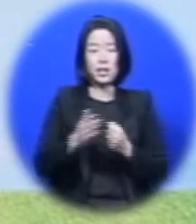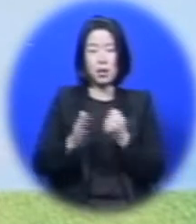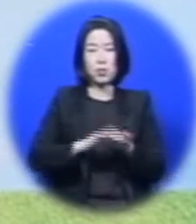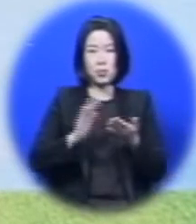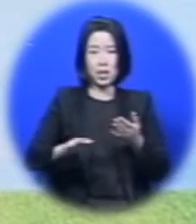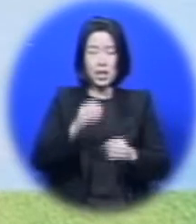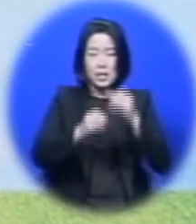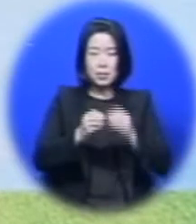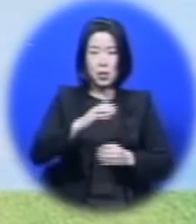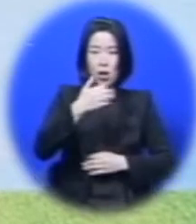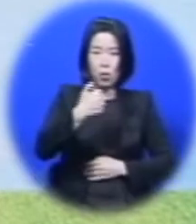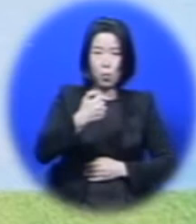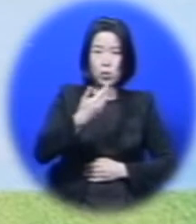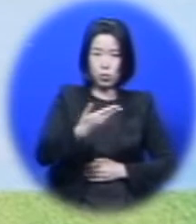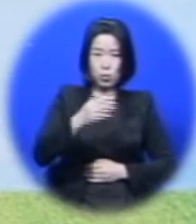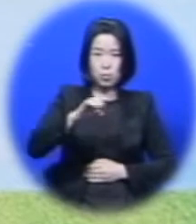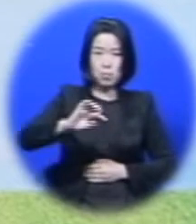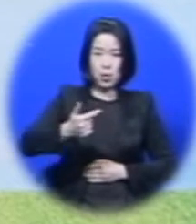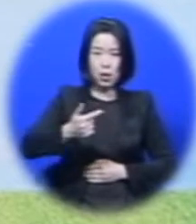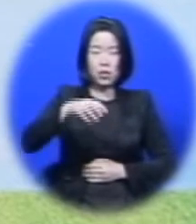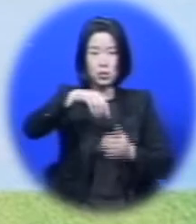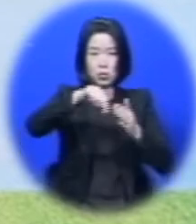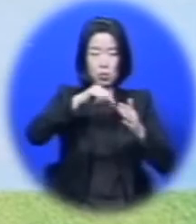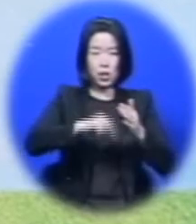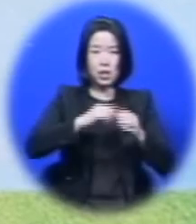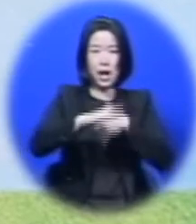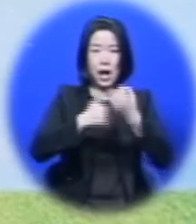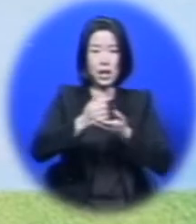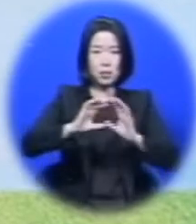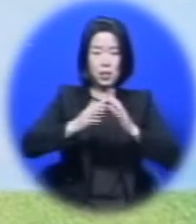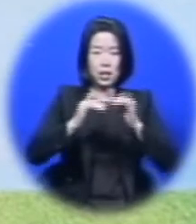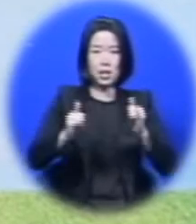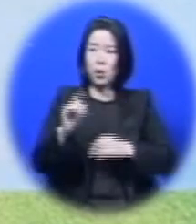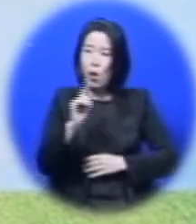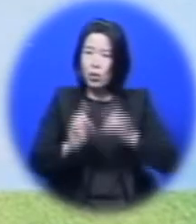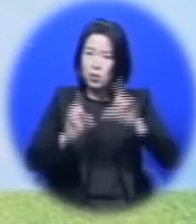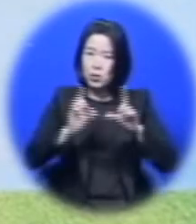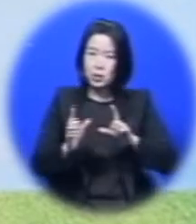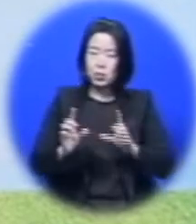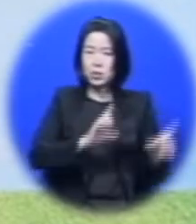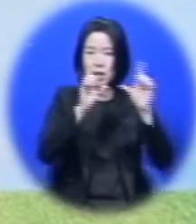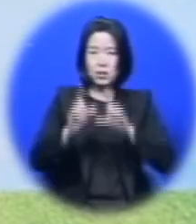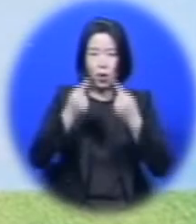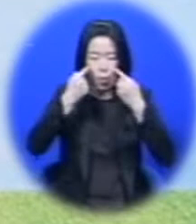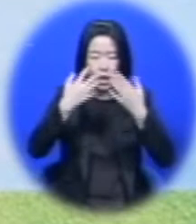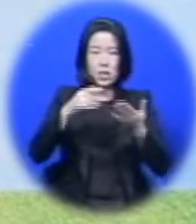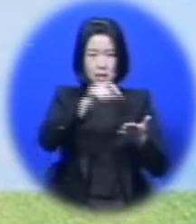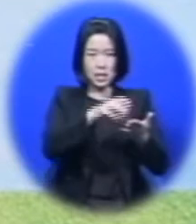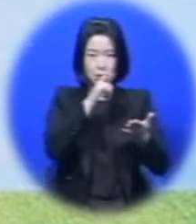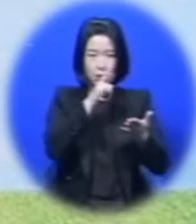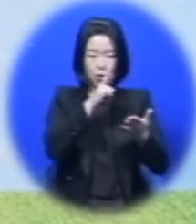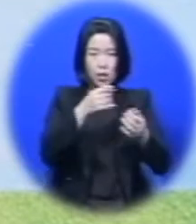59편에는 하나님의 나라 사람은 어떤 모습으로 사는가가 뚜렷하게 나와 있습니다. 크게 네